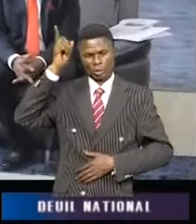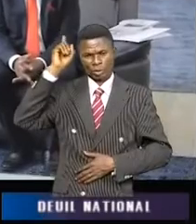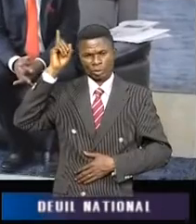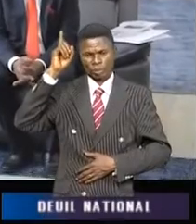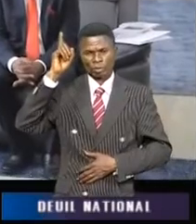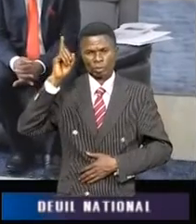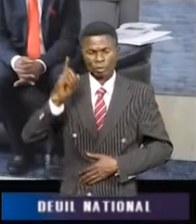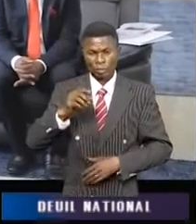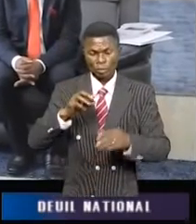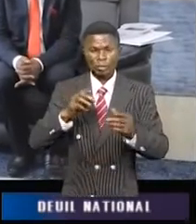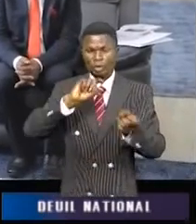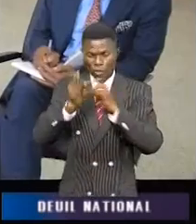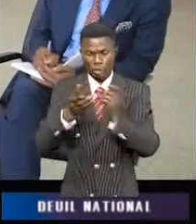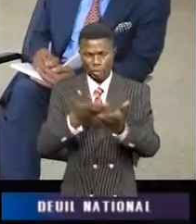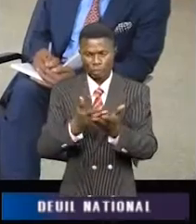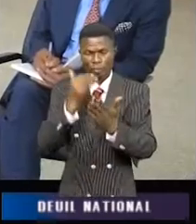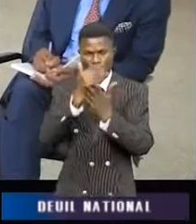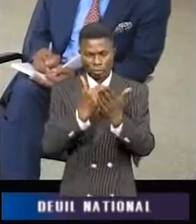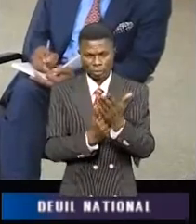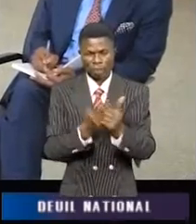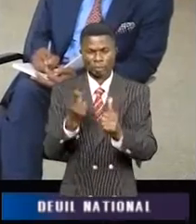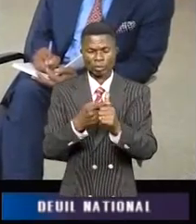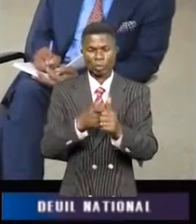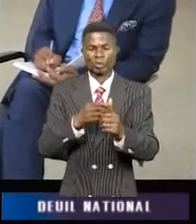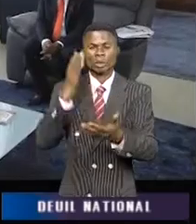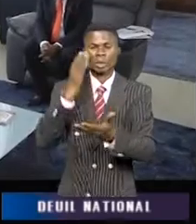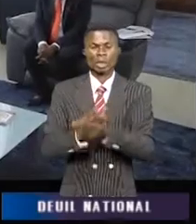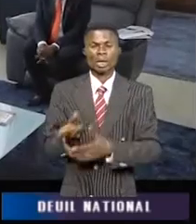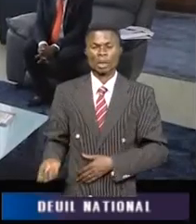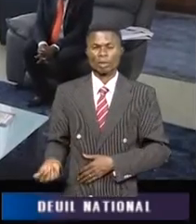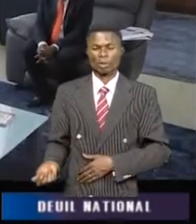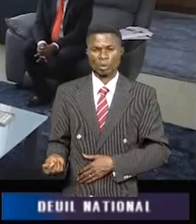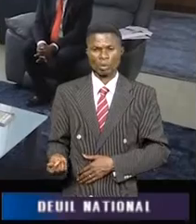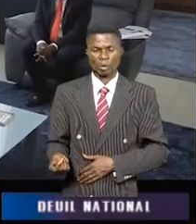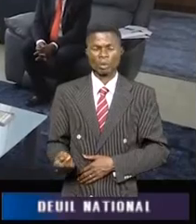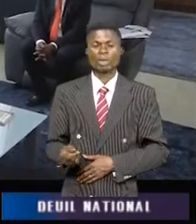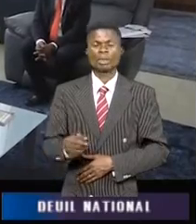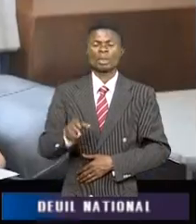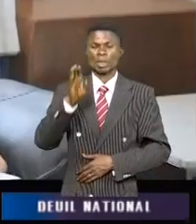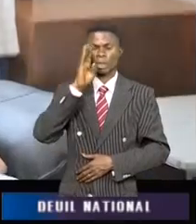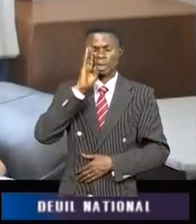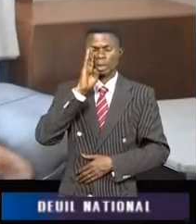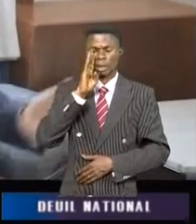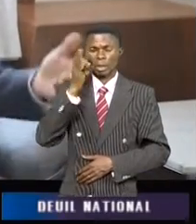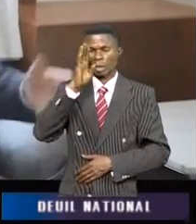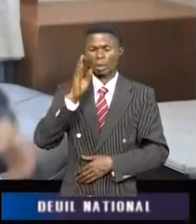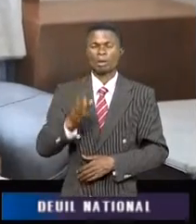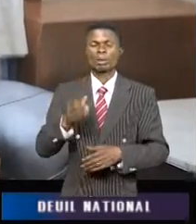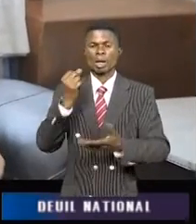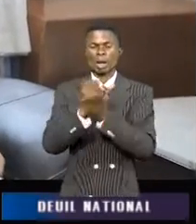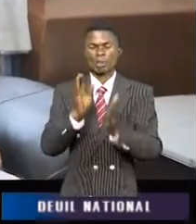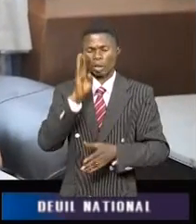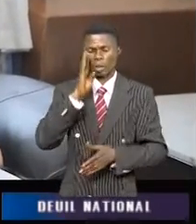Tshilombo. Parmi ces réformes, on cite entre autres la lutte contre la corruption. C'est ce qu'a dit Joe Ndeku, l'ambassadeur de